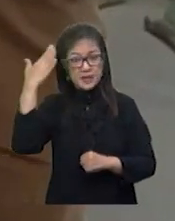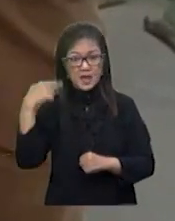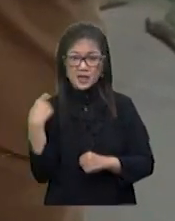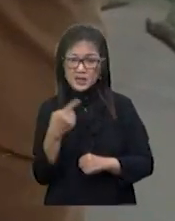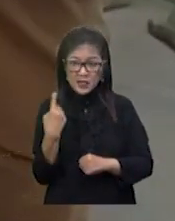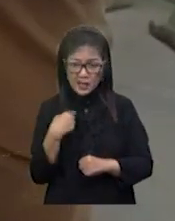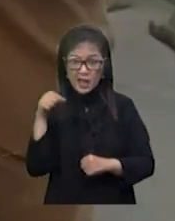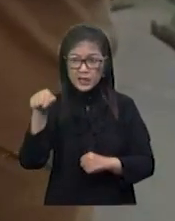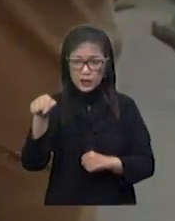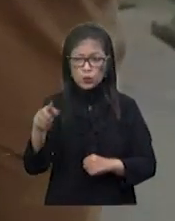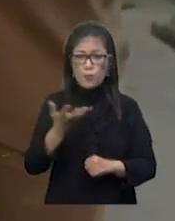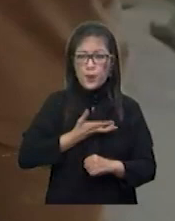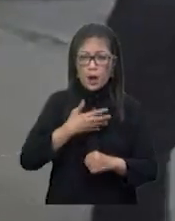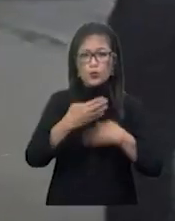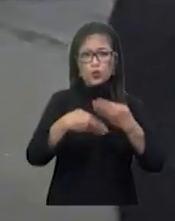proses pendistribusian.